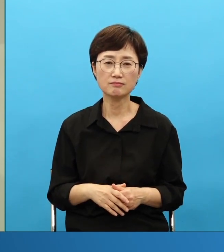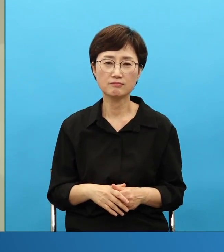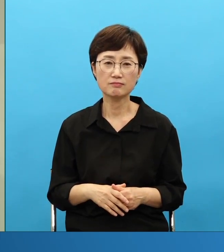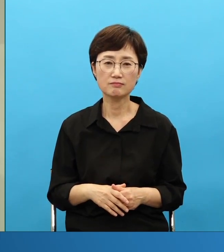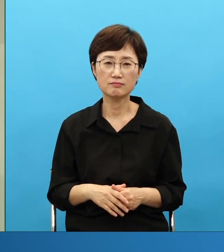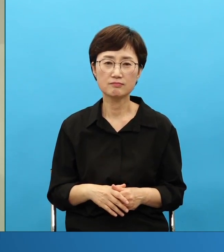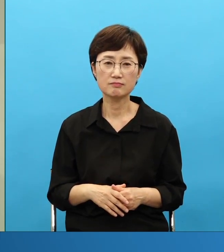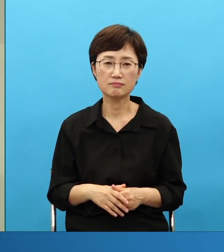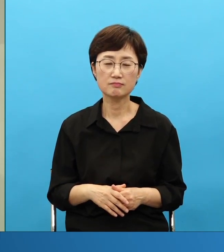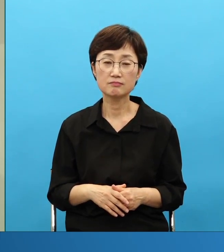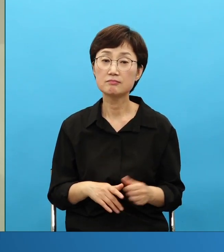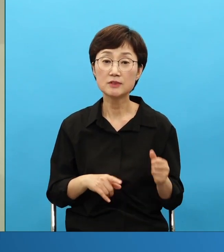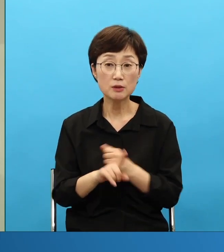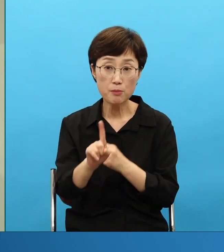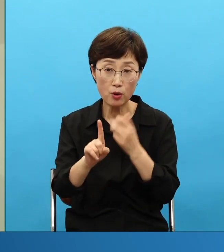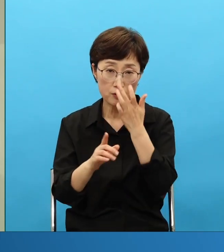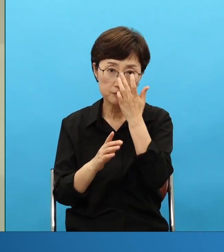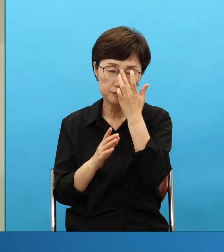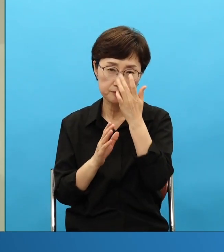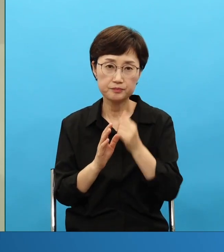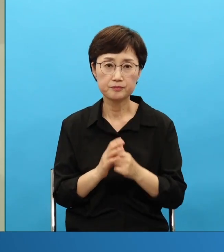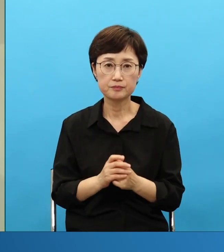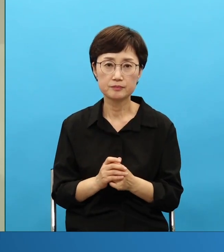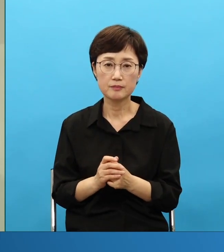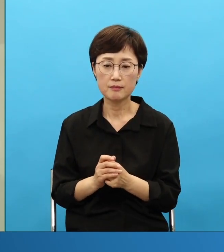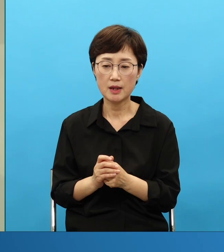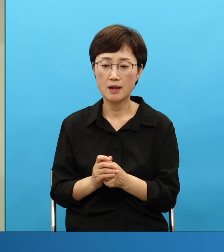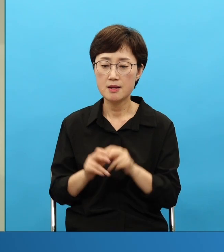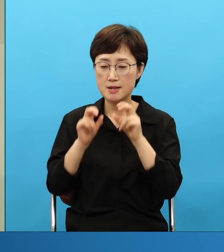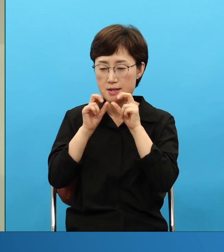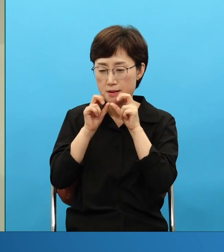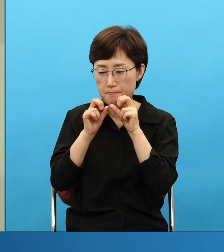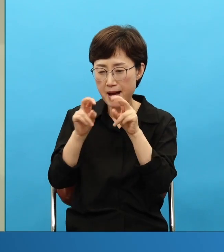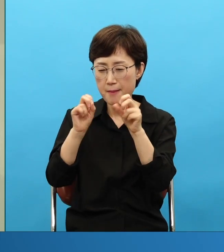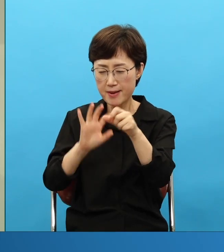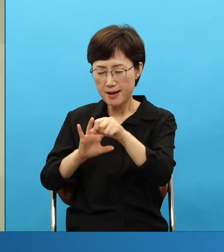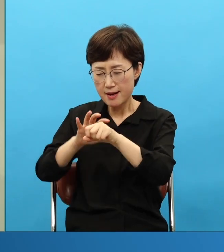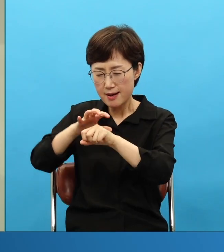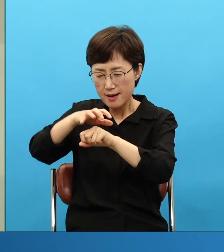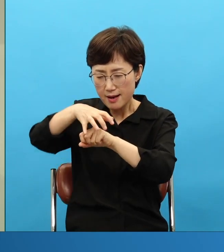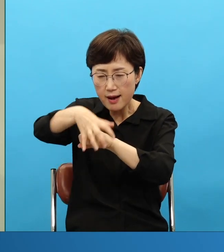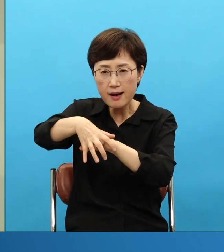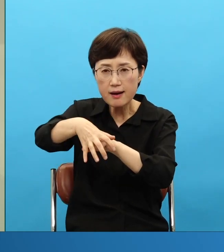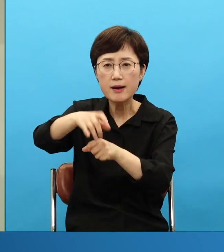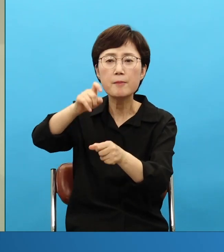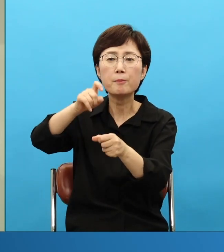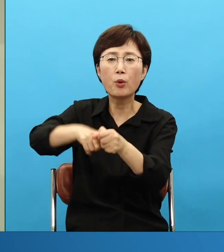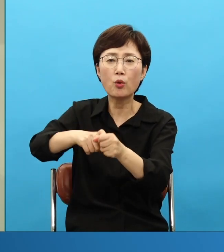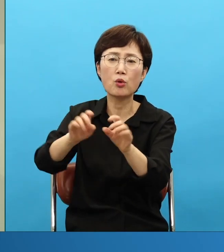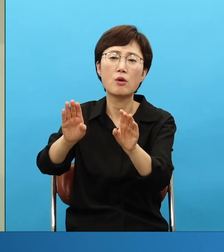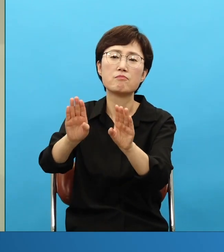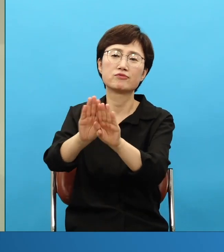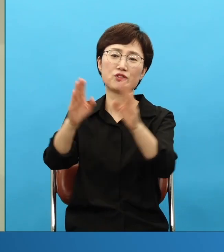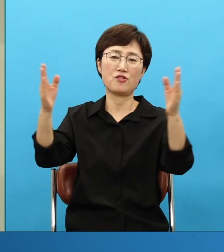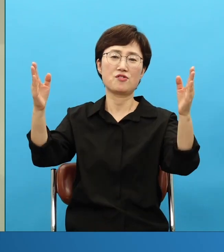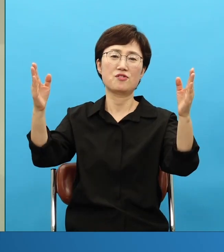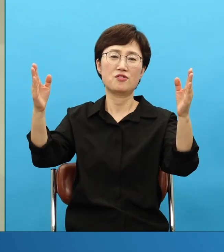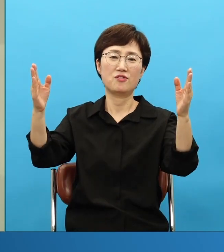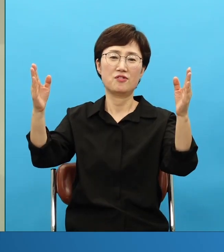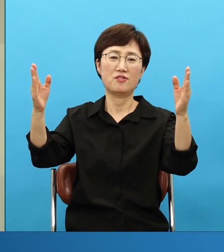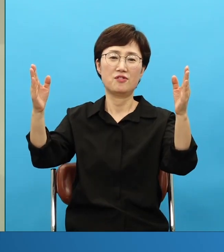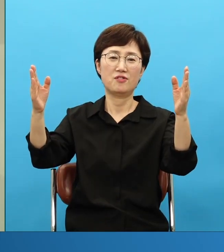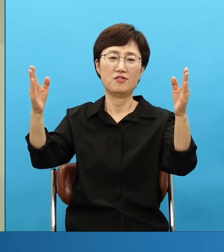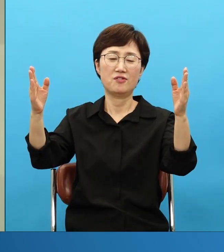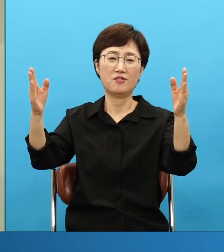him. 이게 뭡니까? But what is this? 세계 선교 문을 여는 It 시간표예요. was a time schedule to open the doors to world missions.